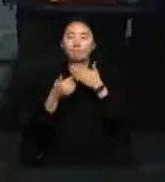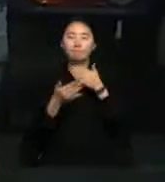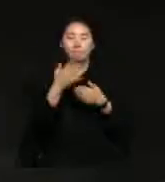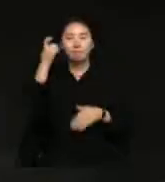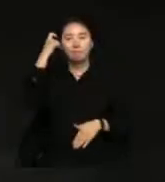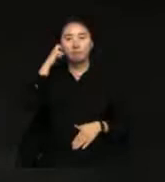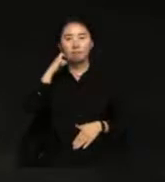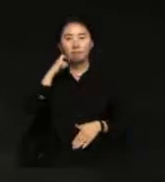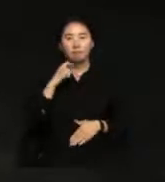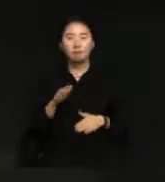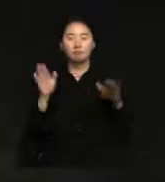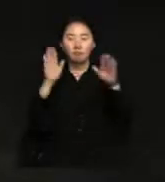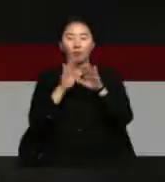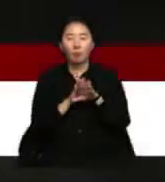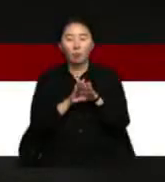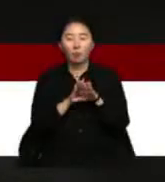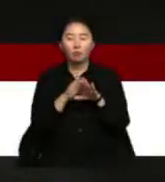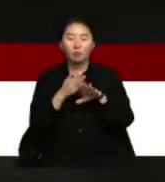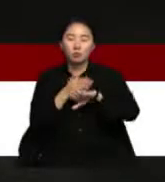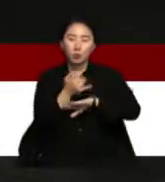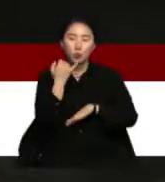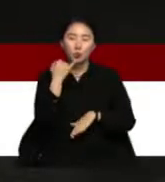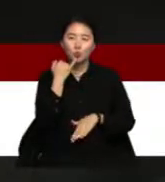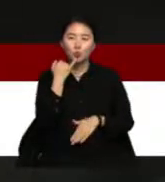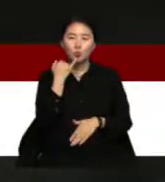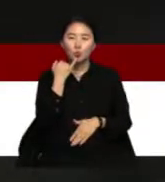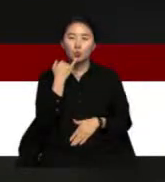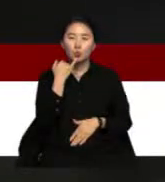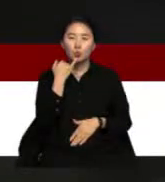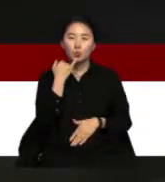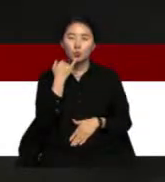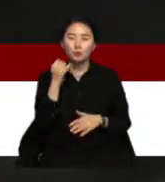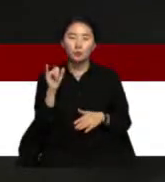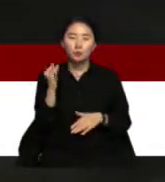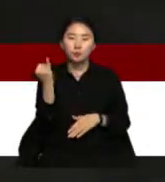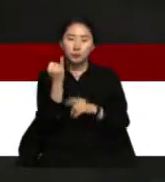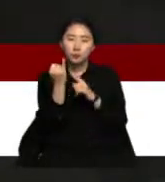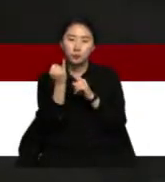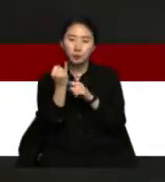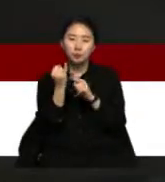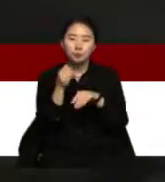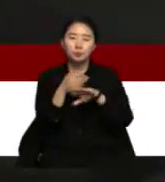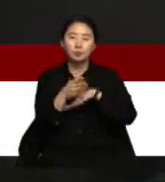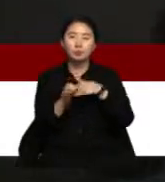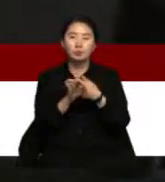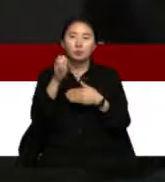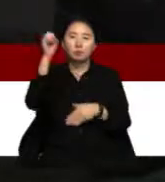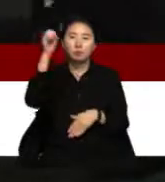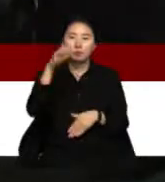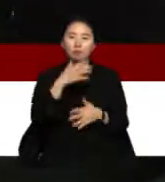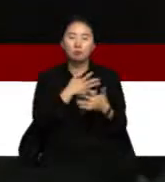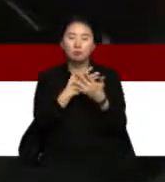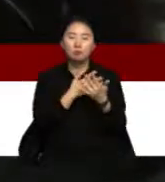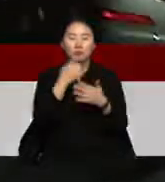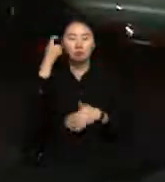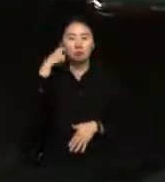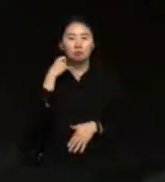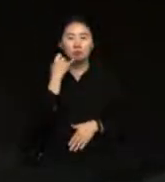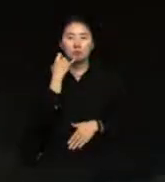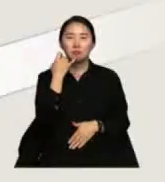있습니다. 밤에도 좀 늦게 다닙니다. 사람들이 아가씨 같은 경우는 늦게 다니고 하면 그렇게 불안감을 안